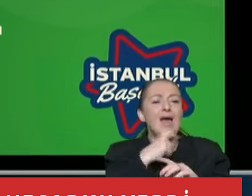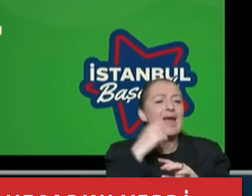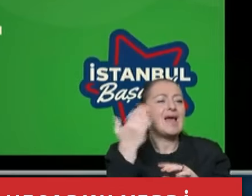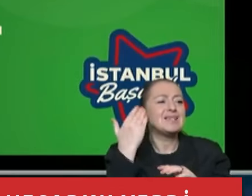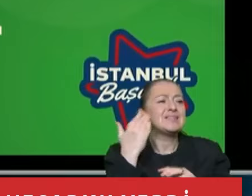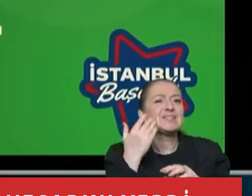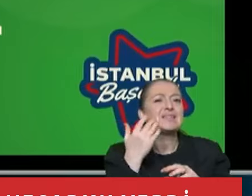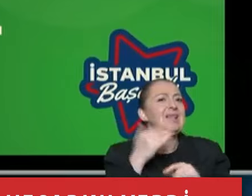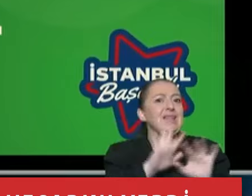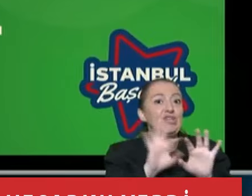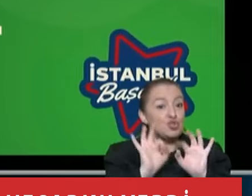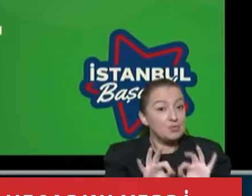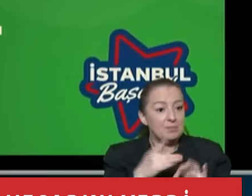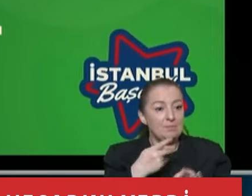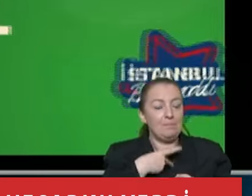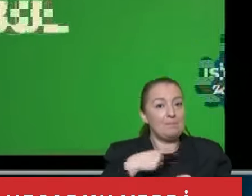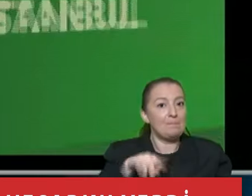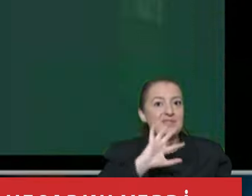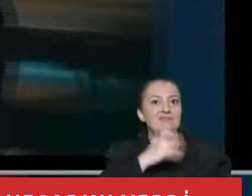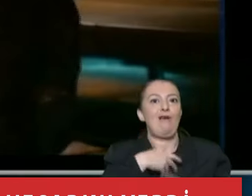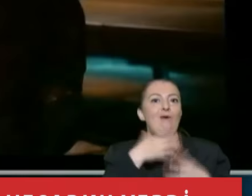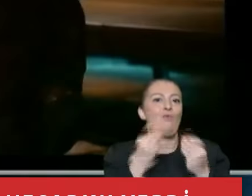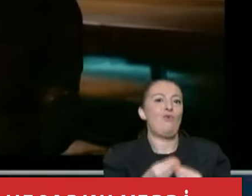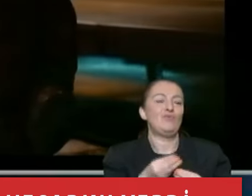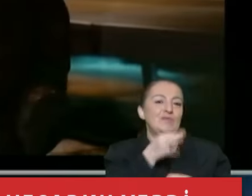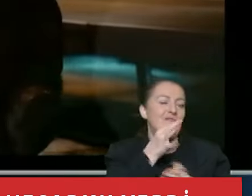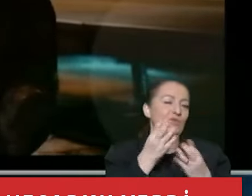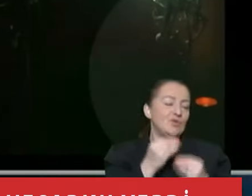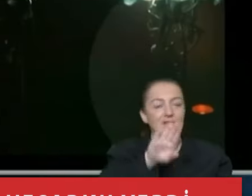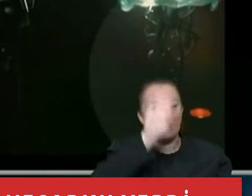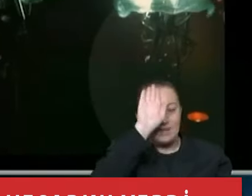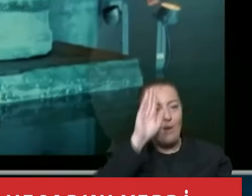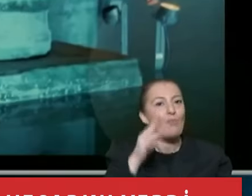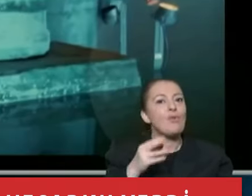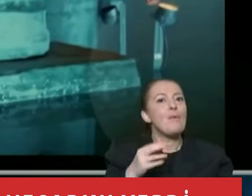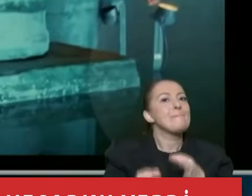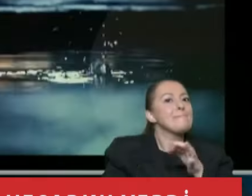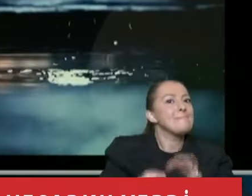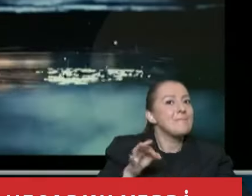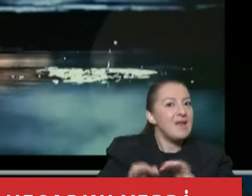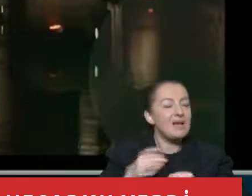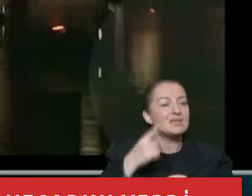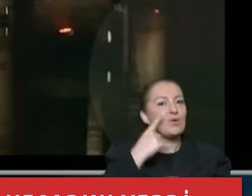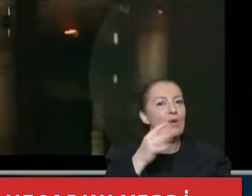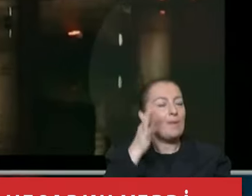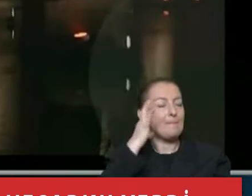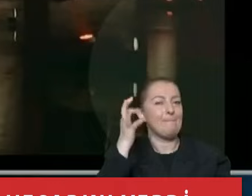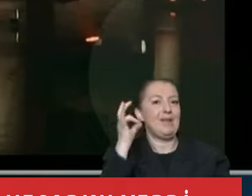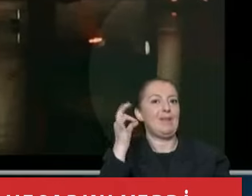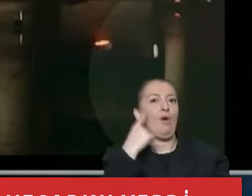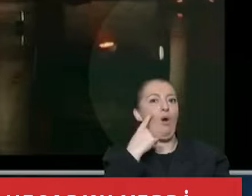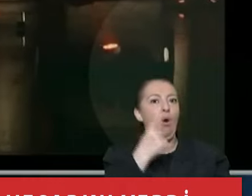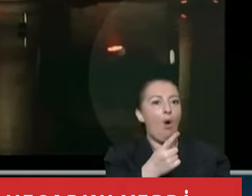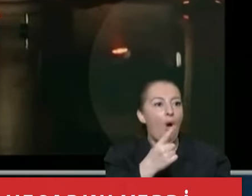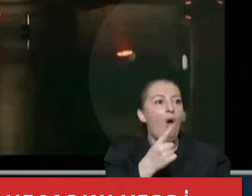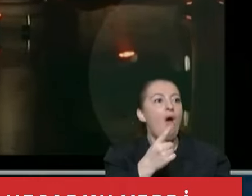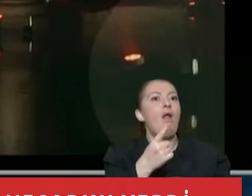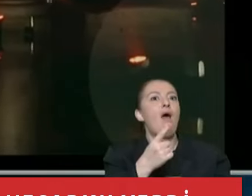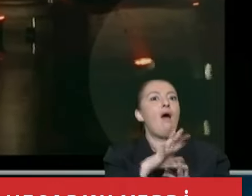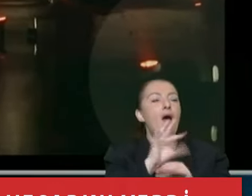çıktığımızı da ifade edeyim İstanbul'un mirasını bilimin yönlendiricili de gün yüzüne çıkarıyor ve